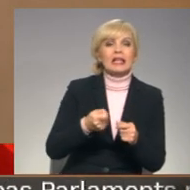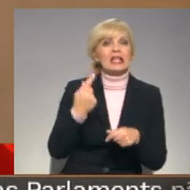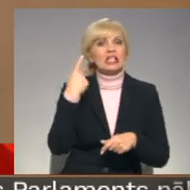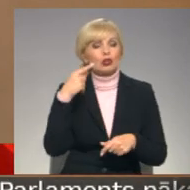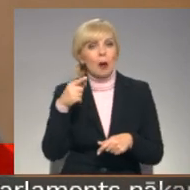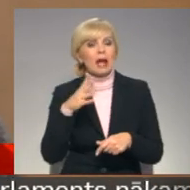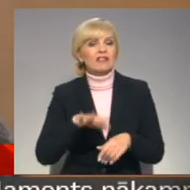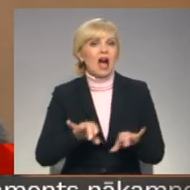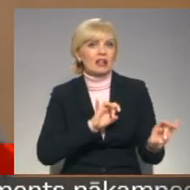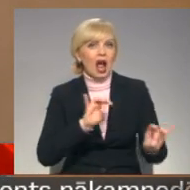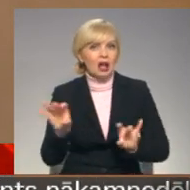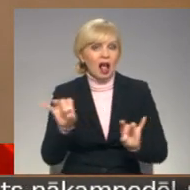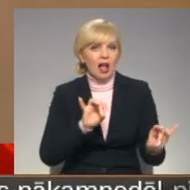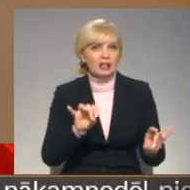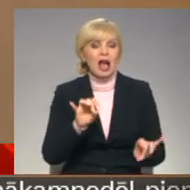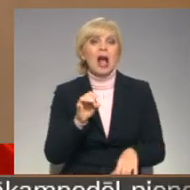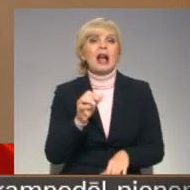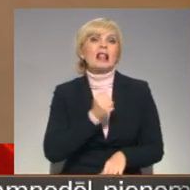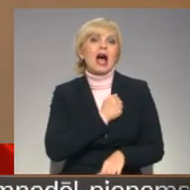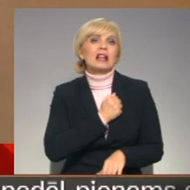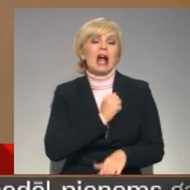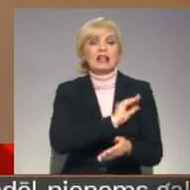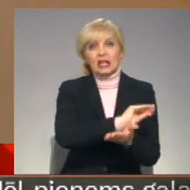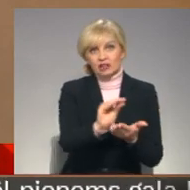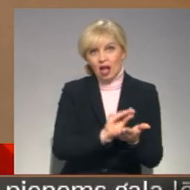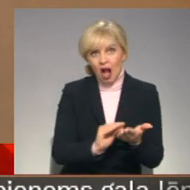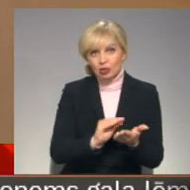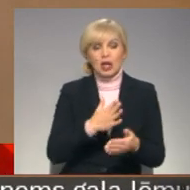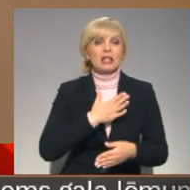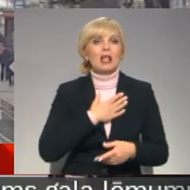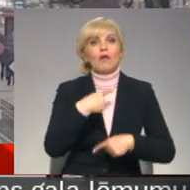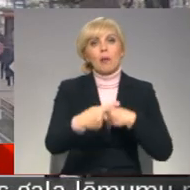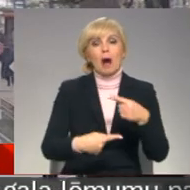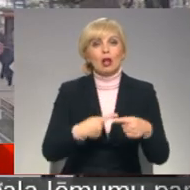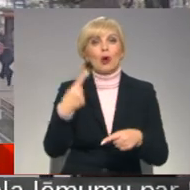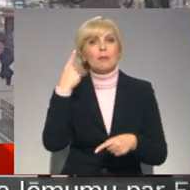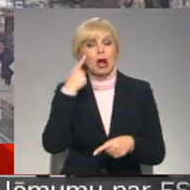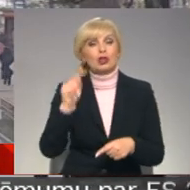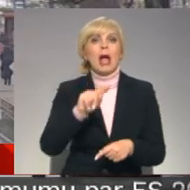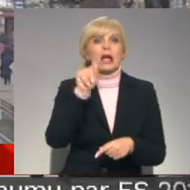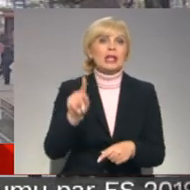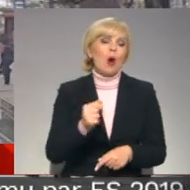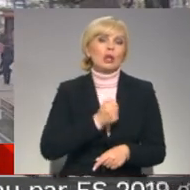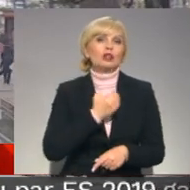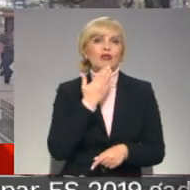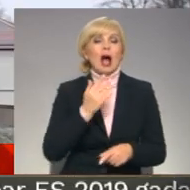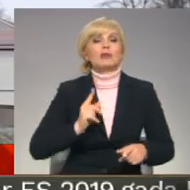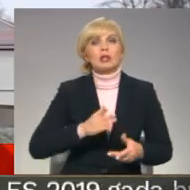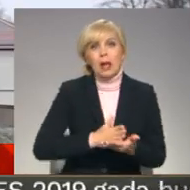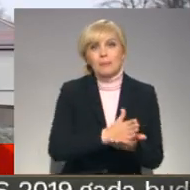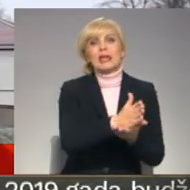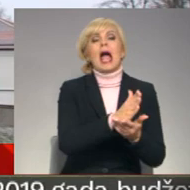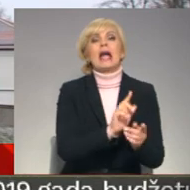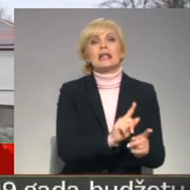varam kaut ko reklamēt, jo latgaliski rakstīts, bet arī savu tā kā mantojumu apzināt. Jautājums par latgaliešu valodas pieejamību un tās